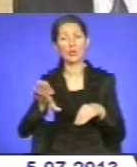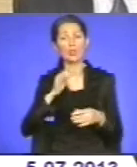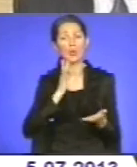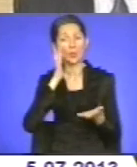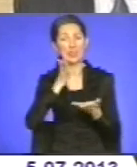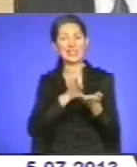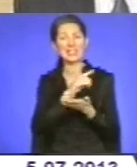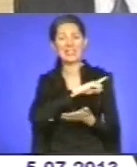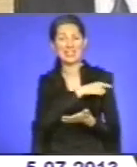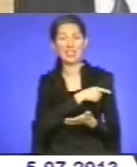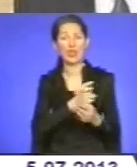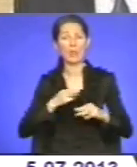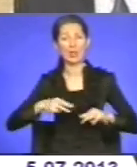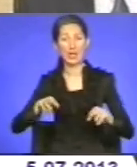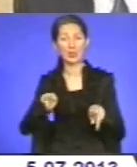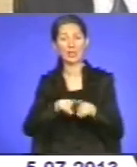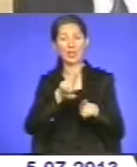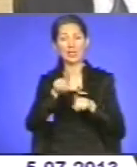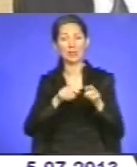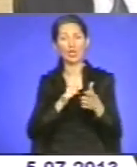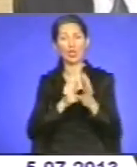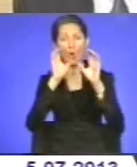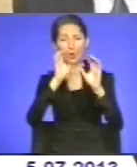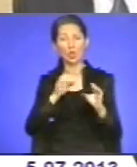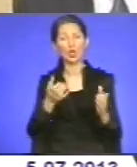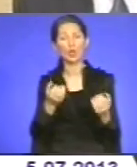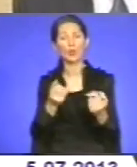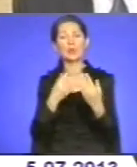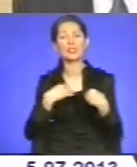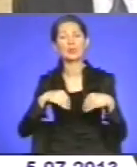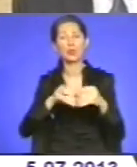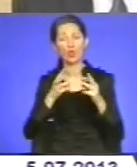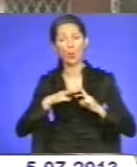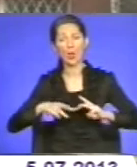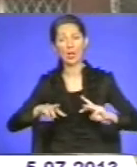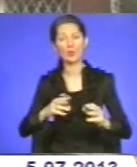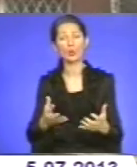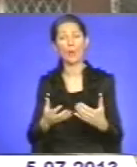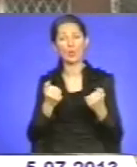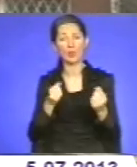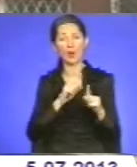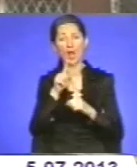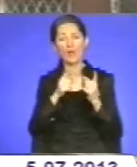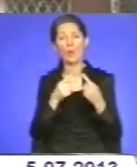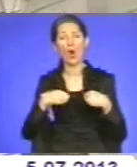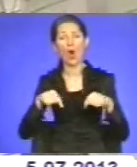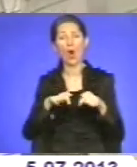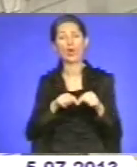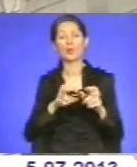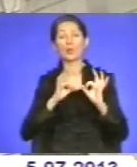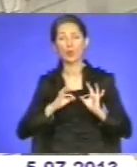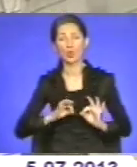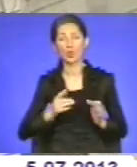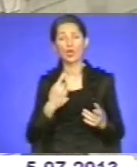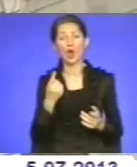і зміни до Конституції отримають спільну парламентську підтримку. Реформа органів прокуратури – ще одне